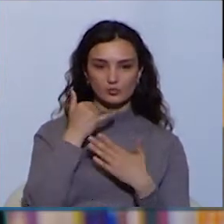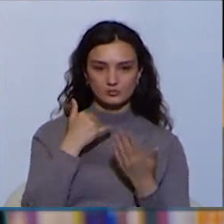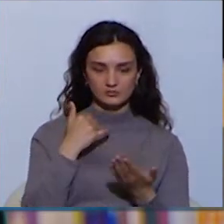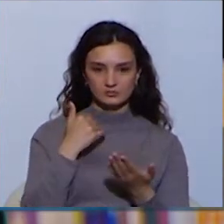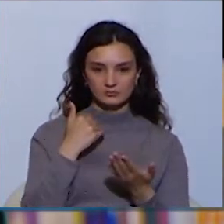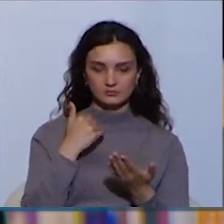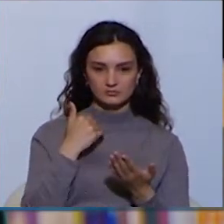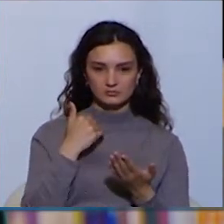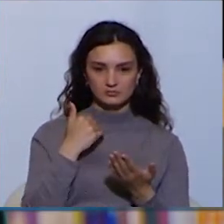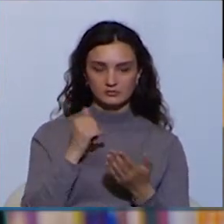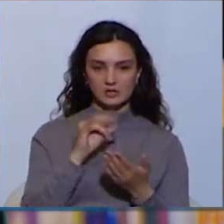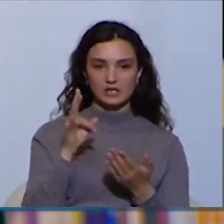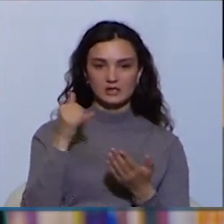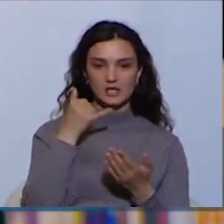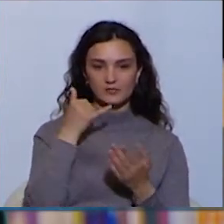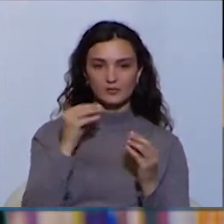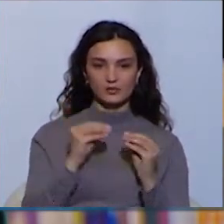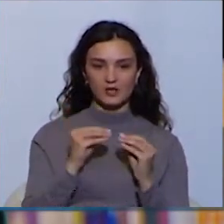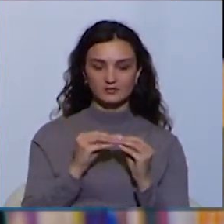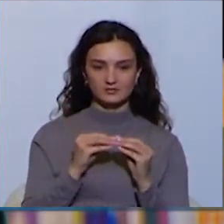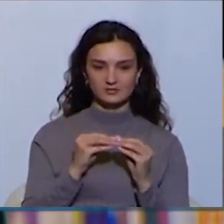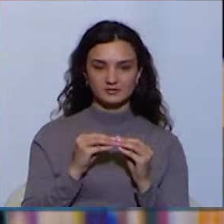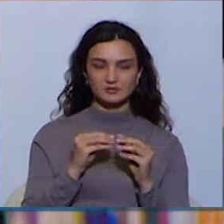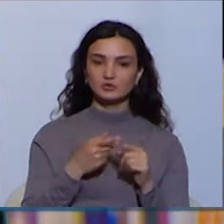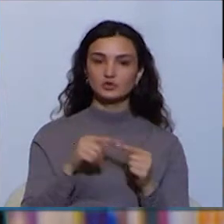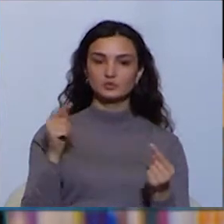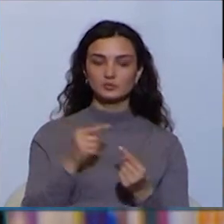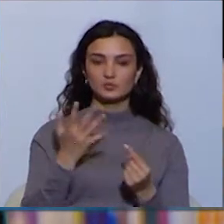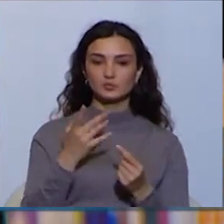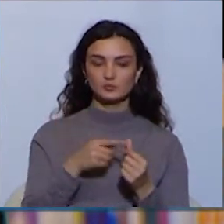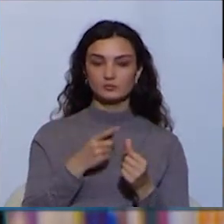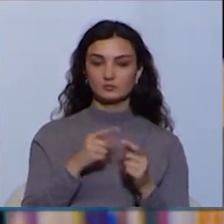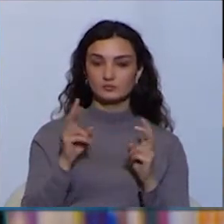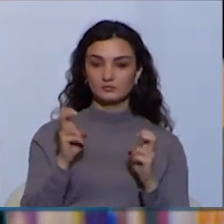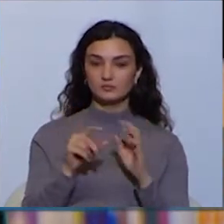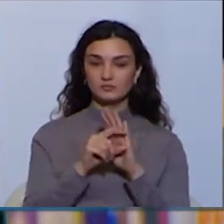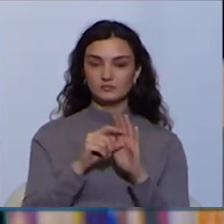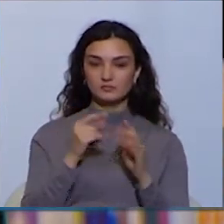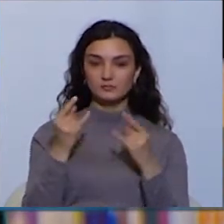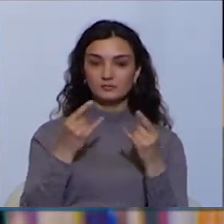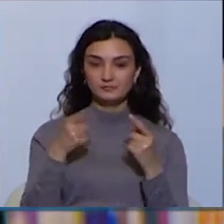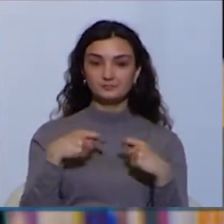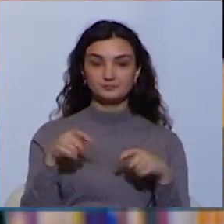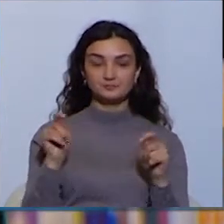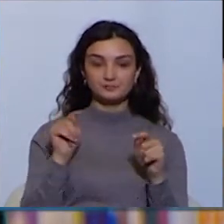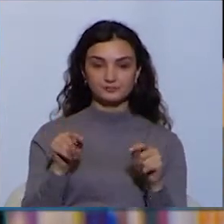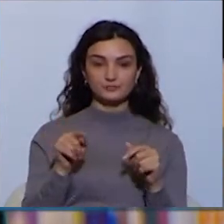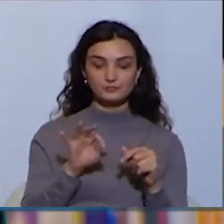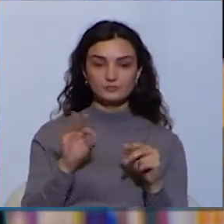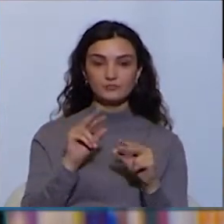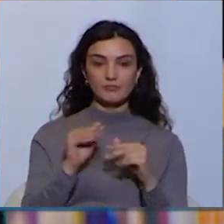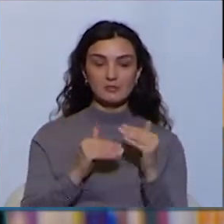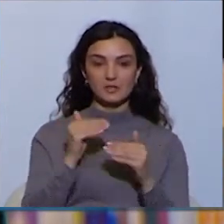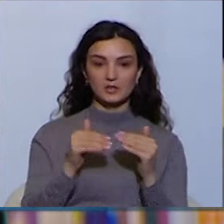ხო? iPhone 10. შესაბამისად, თუ დაასტატუსებს მასმედია, გაყიდოს თვალსაზრისით, რომ